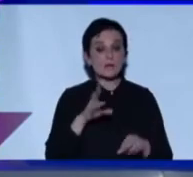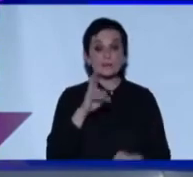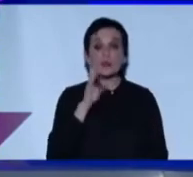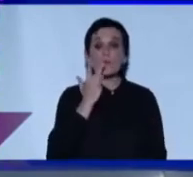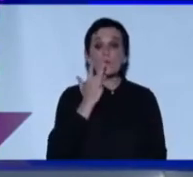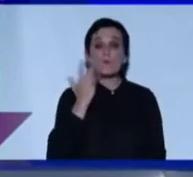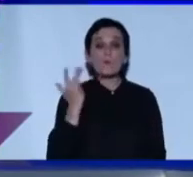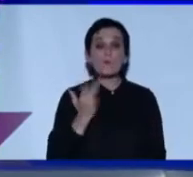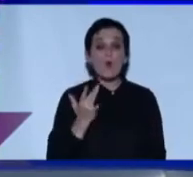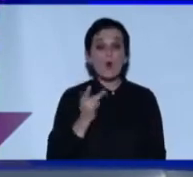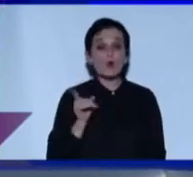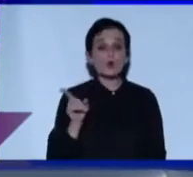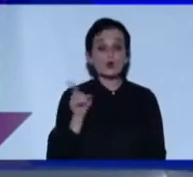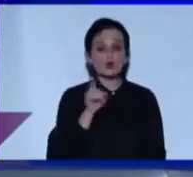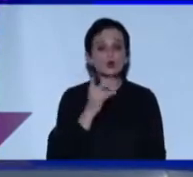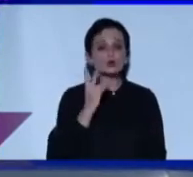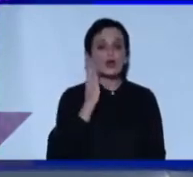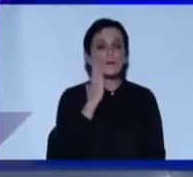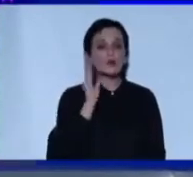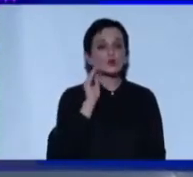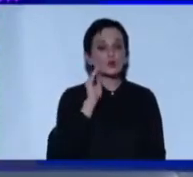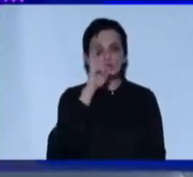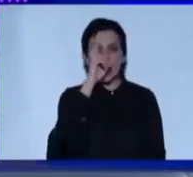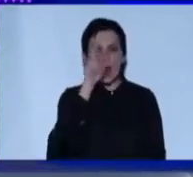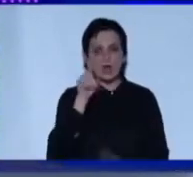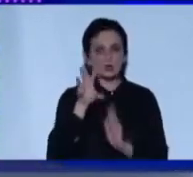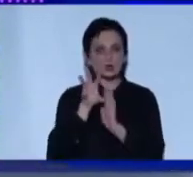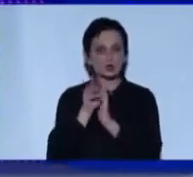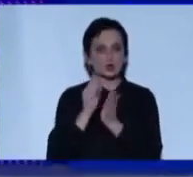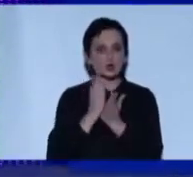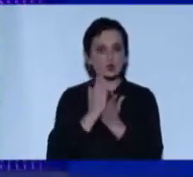როცა მაშინა უნდა იყვნენ მათე, როცა აღრიან ხელისუფლებაში და როცა